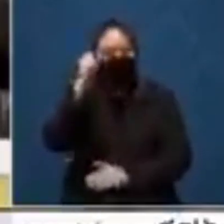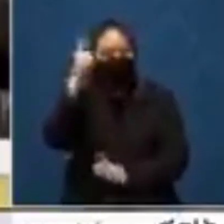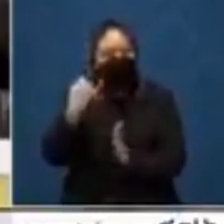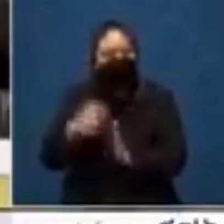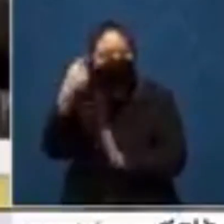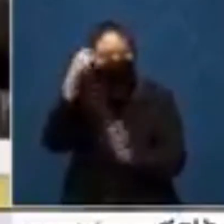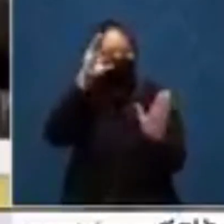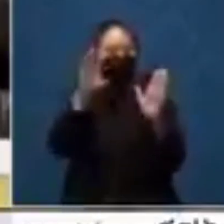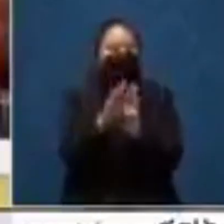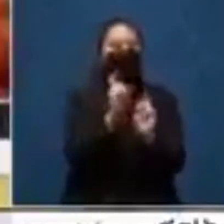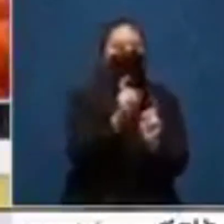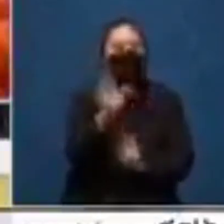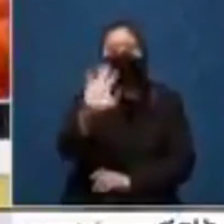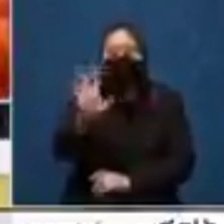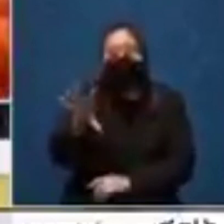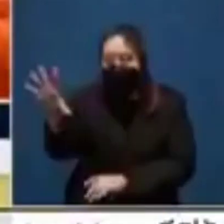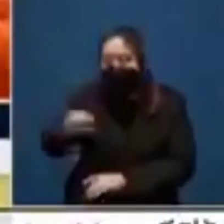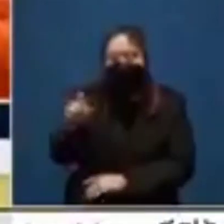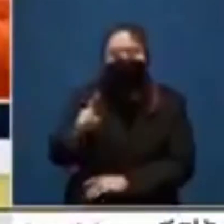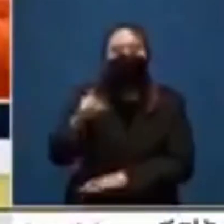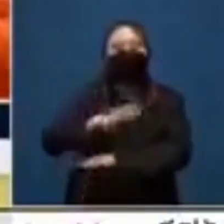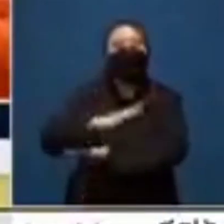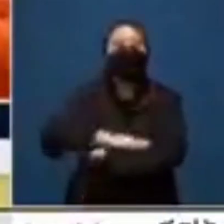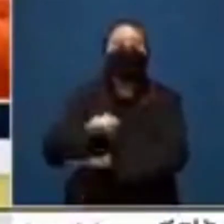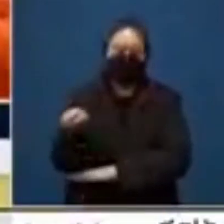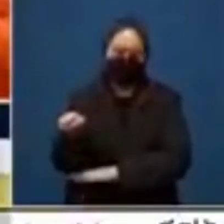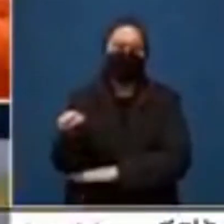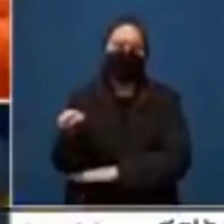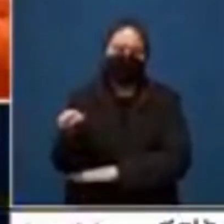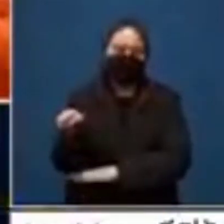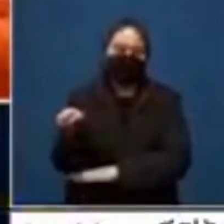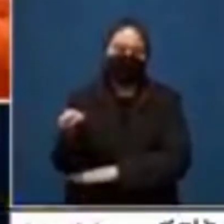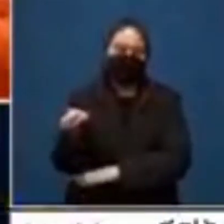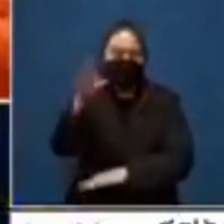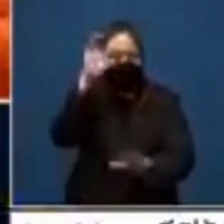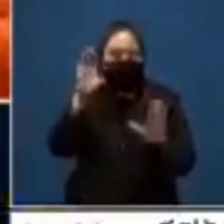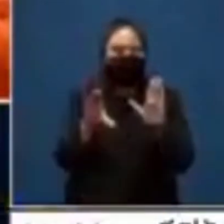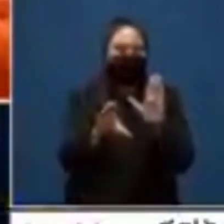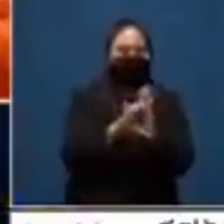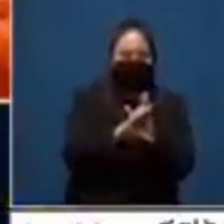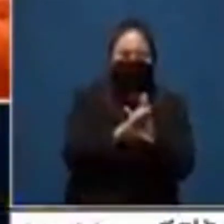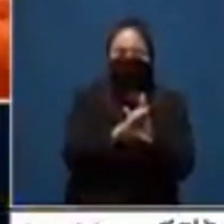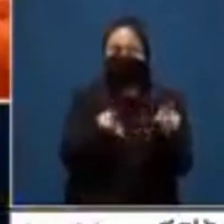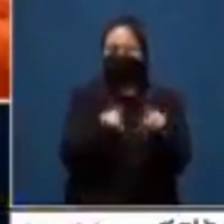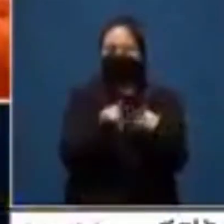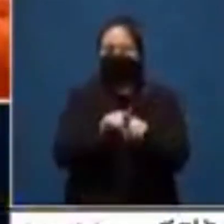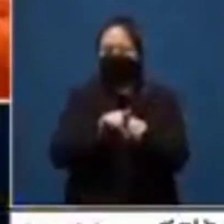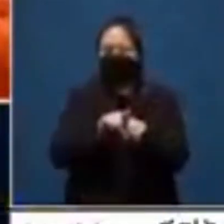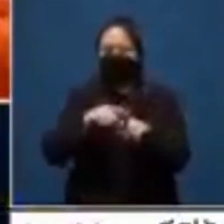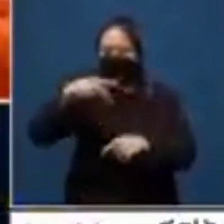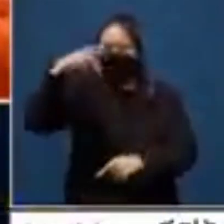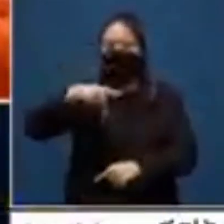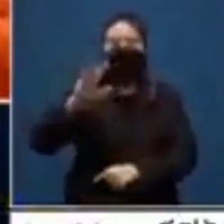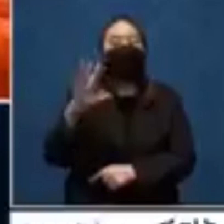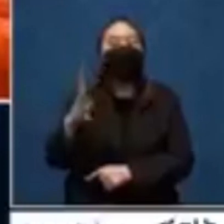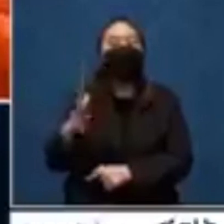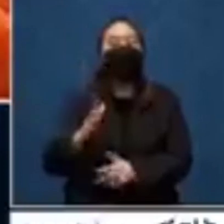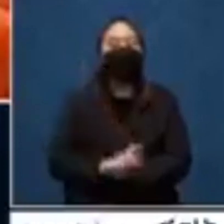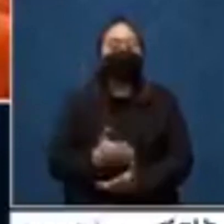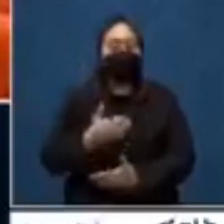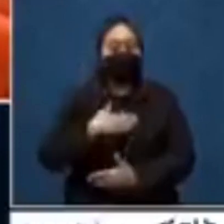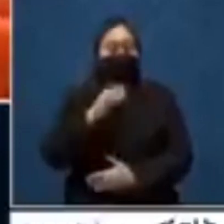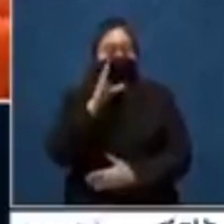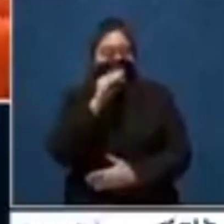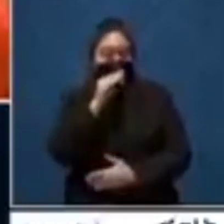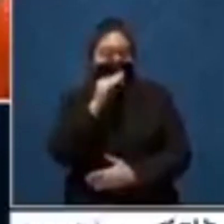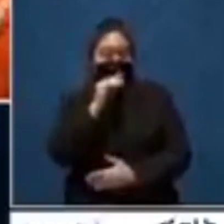คะดิฉันก็เอามาจากหนังสือพิมพ์ค่ะไม่ได้เป็นภาพที่เป็นพิเศษอะไรนะคะแล้วการที่ดิฉันพูดคือดิฉันพูด